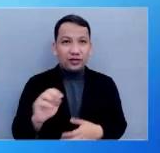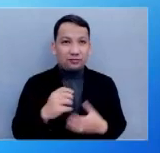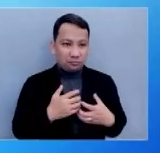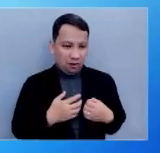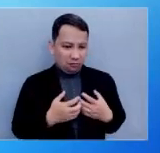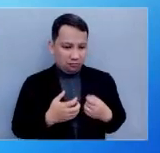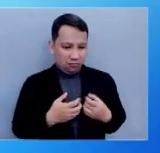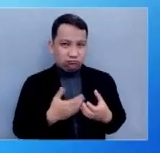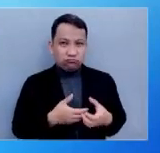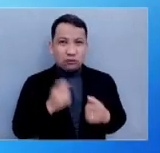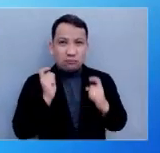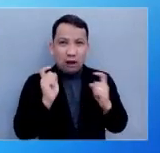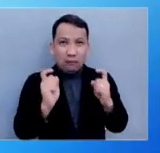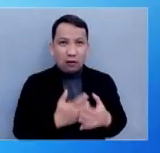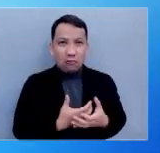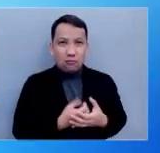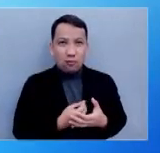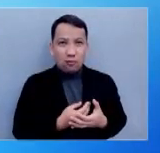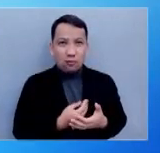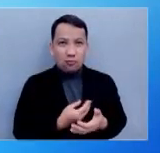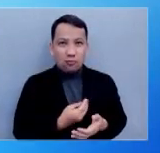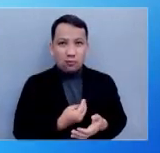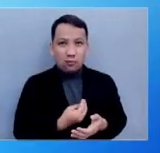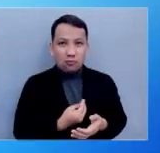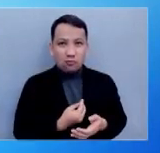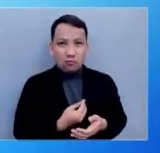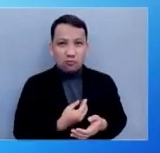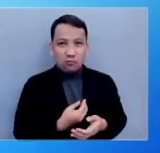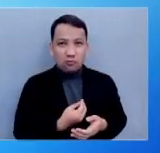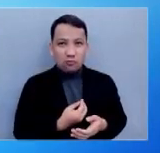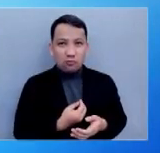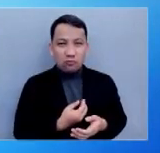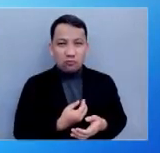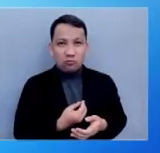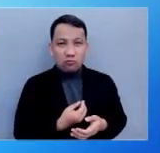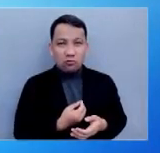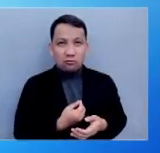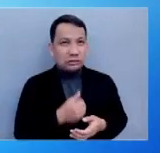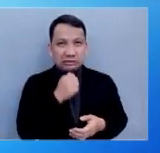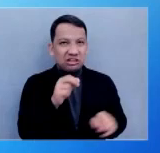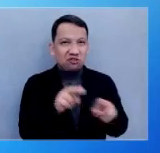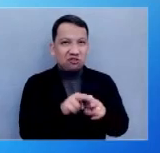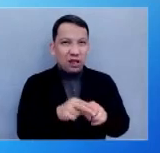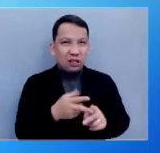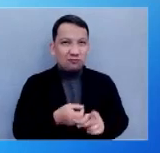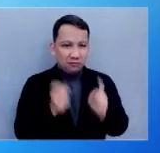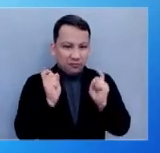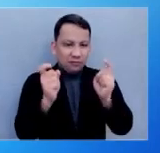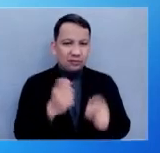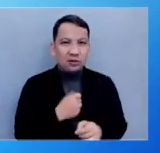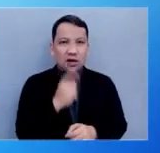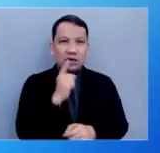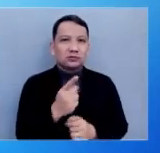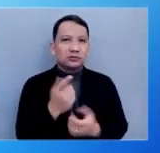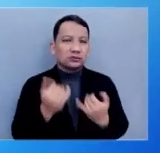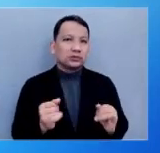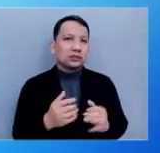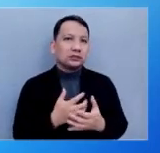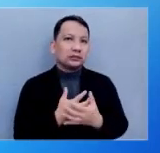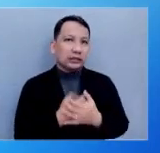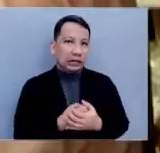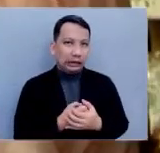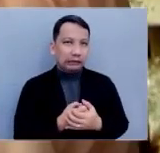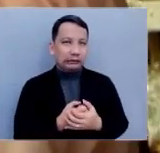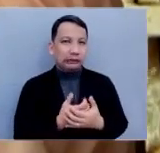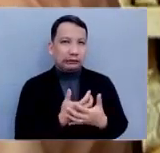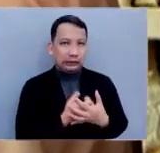ng hyperstimulation ang puso. Ang resulta ay ang irregular na pintig na kung hindi maagapan ay maaaring magresulta sa atake sa